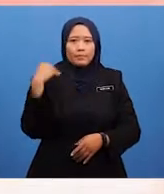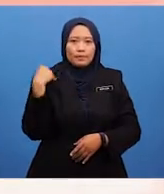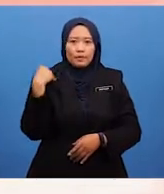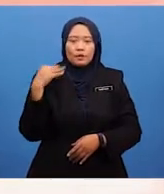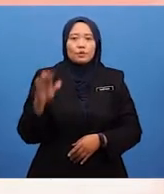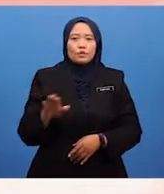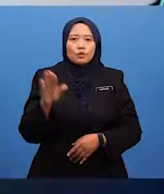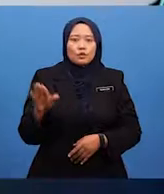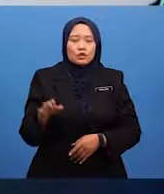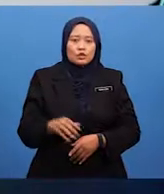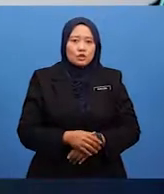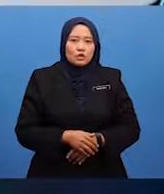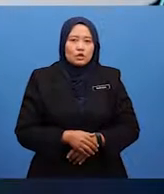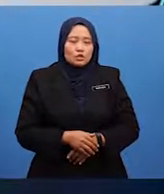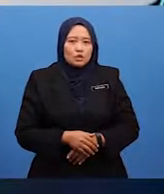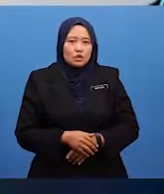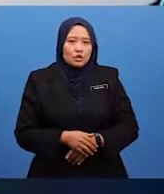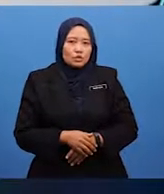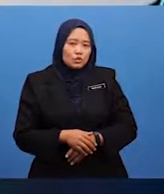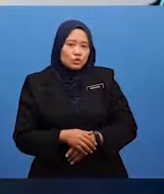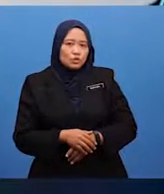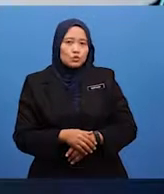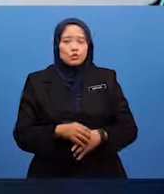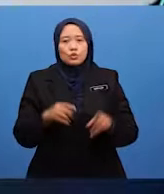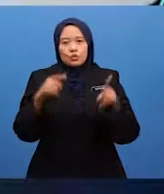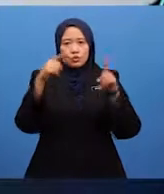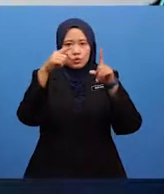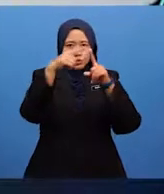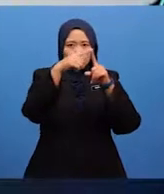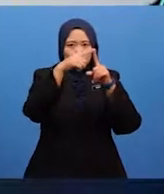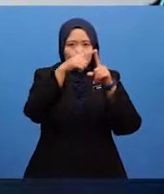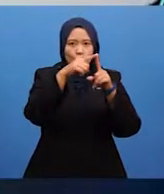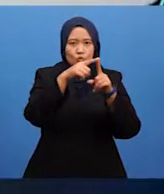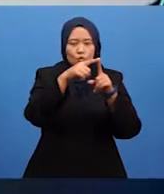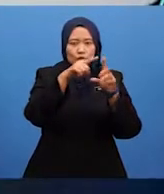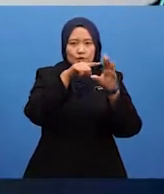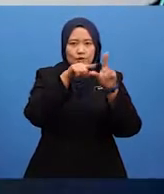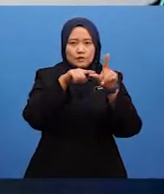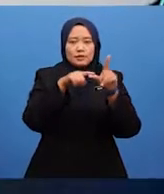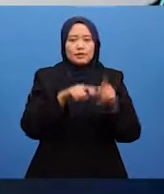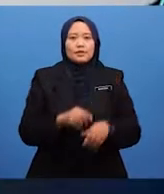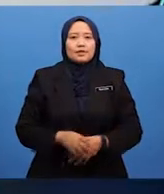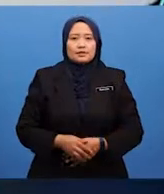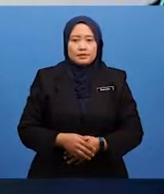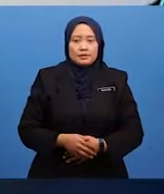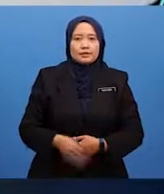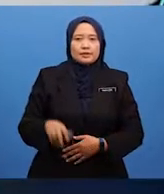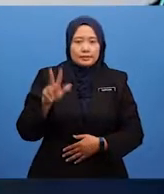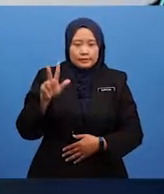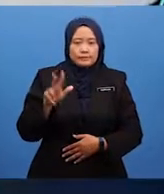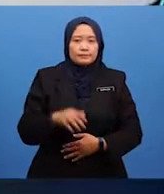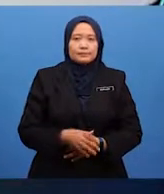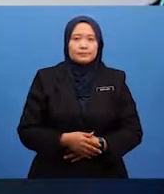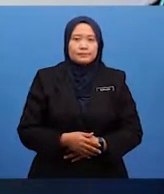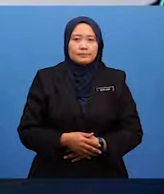bermaksud paja-paja harus ingat ada dua unsur yaitu unsur unsur pertama dan ujuran sudah Jatirejo dalam konsep pencuran